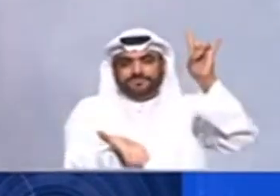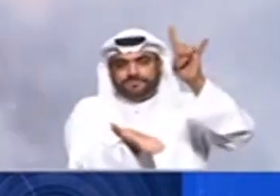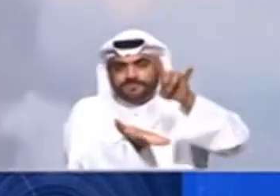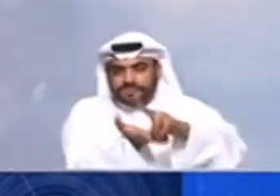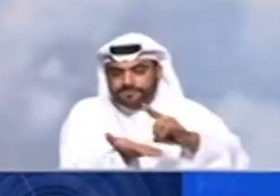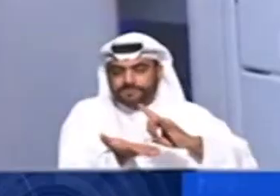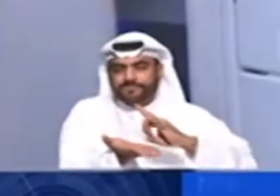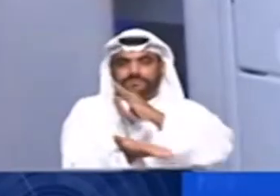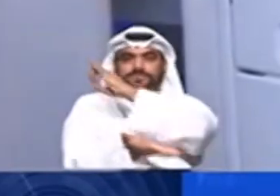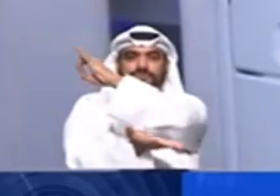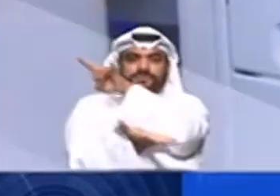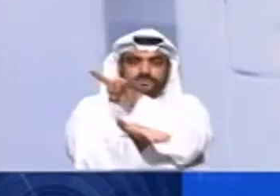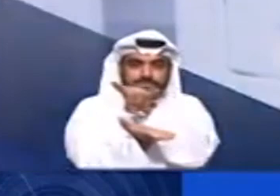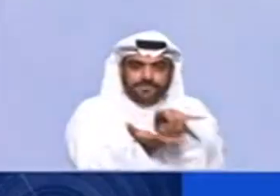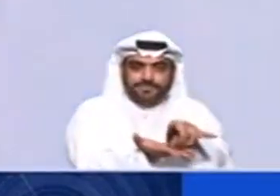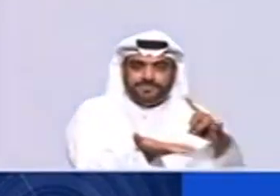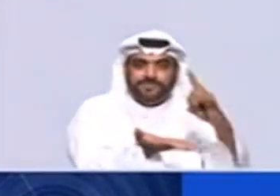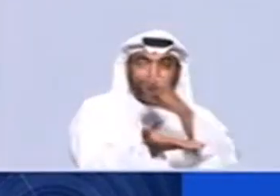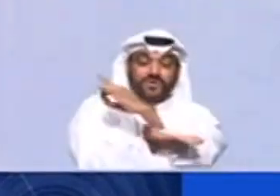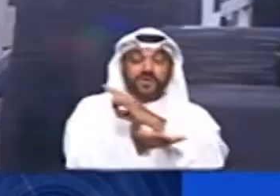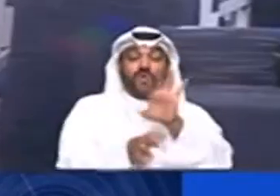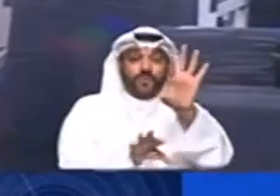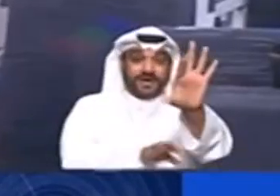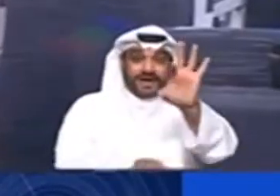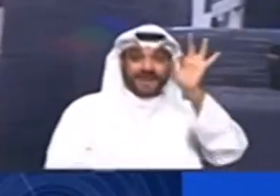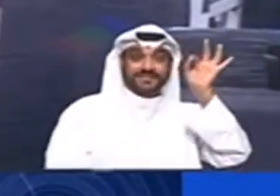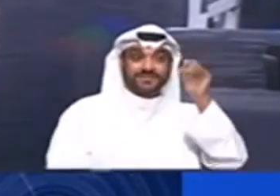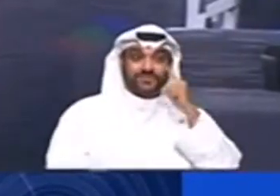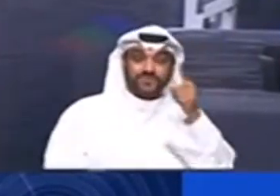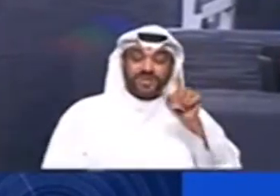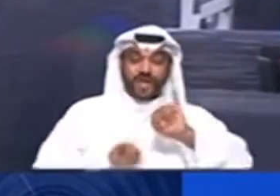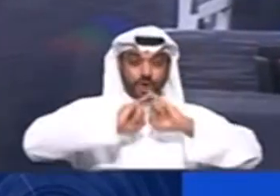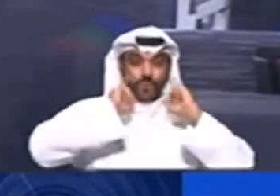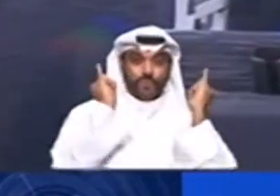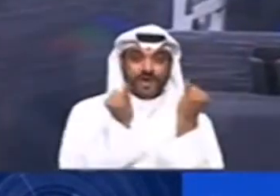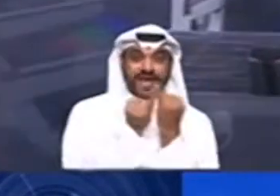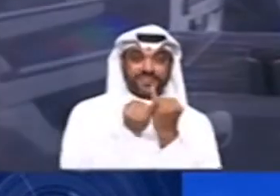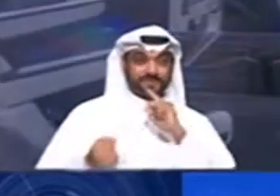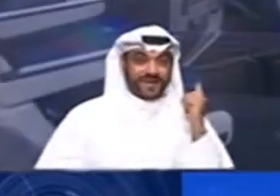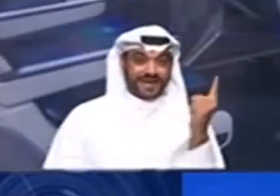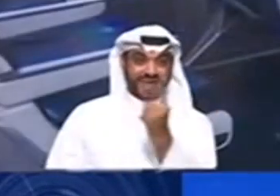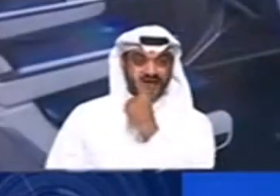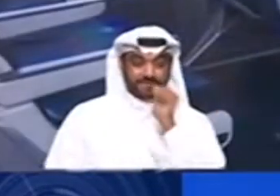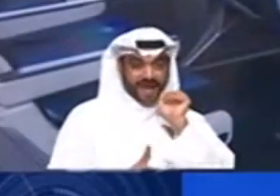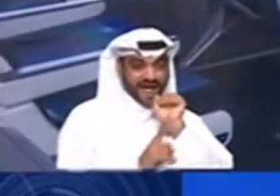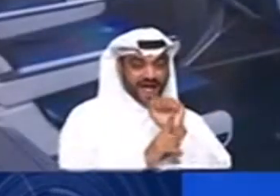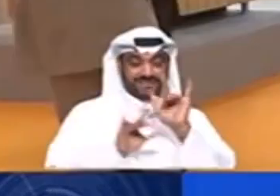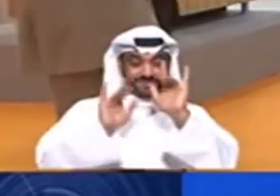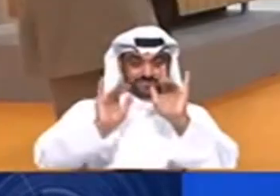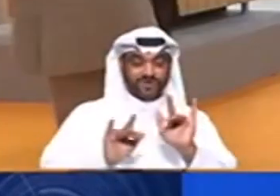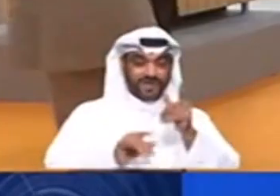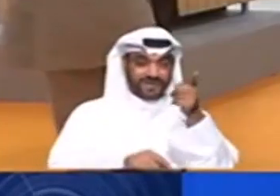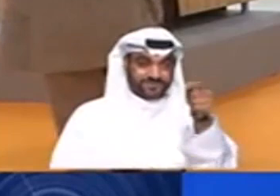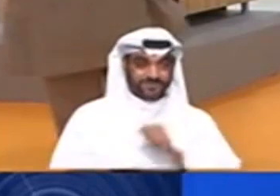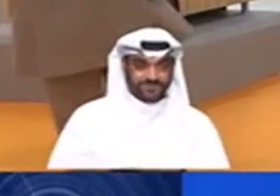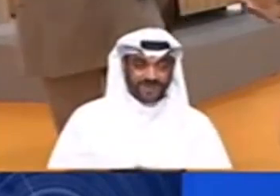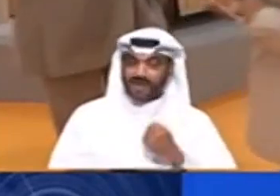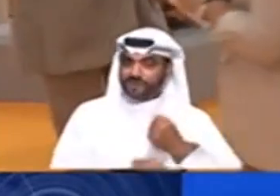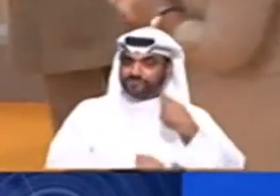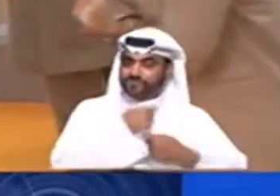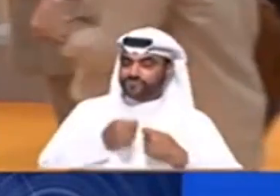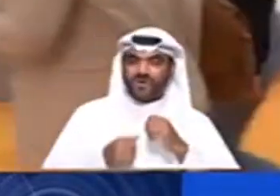لطائراتها، كما تم ترشيحها من قبل منظمة أبيكس العالمية المختصة بشؤون الركاب عالميا، سعيا